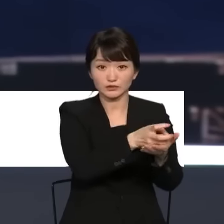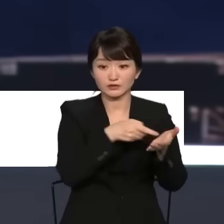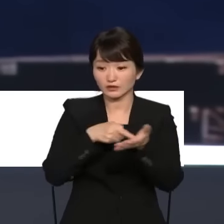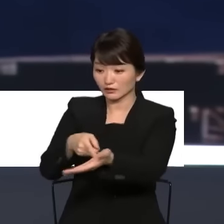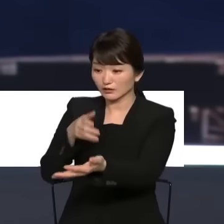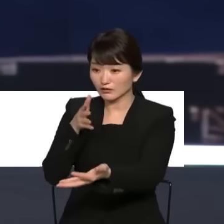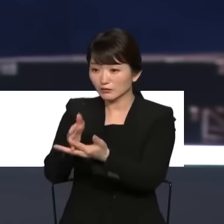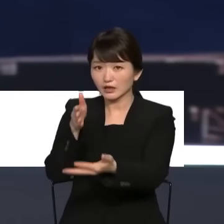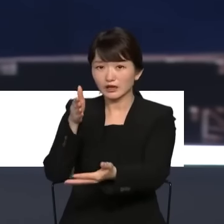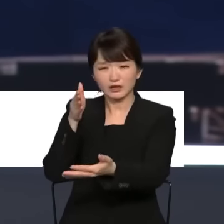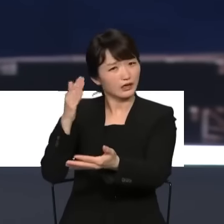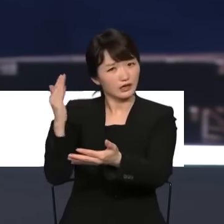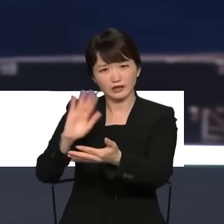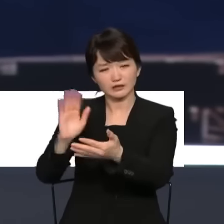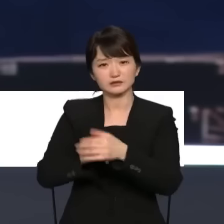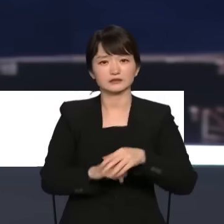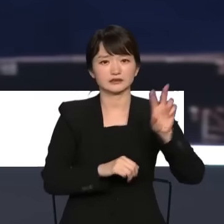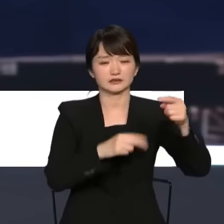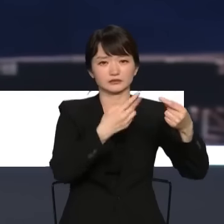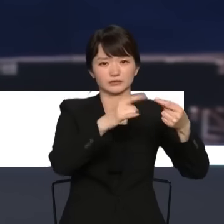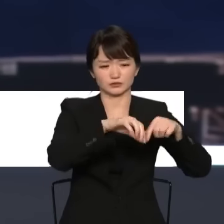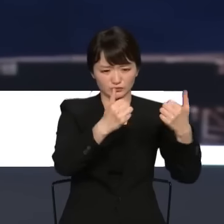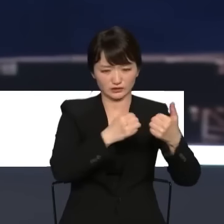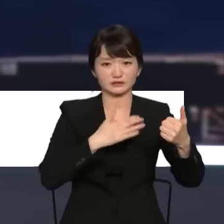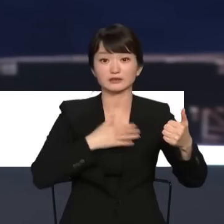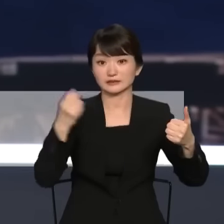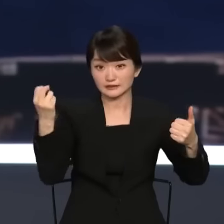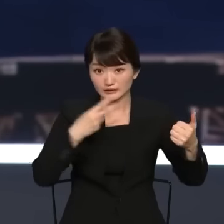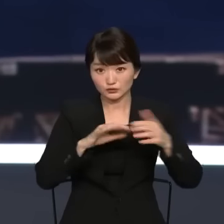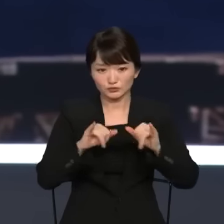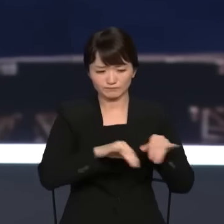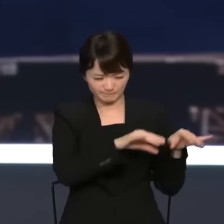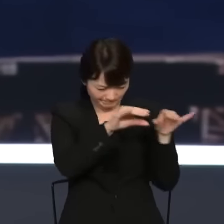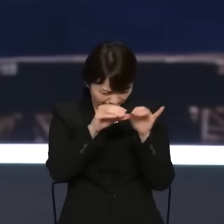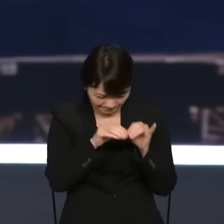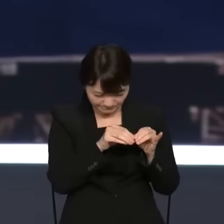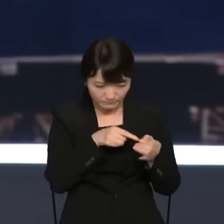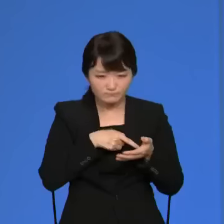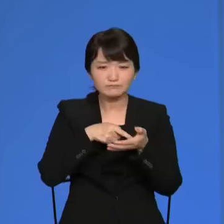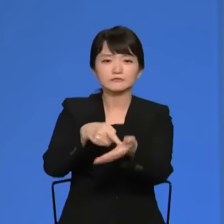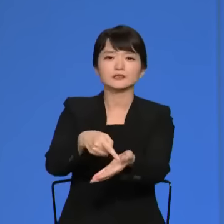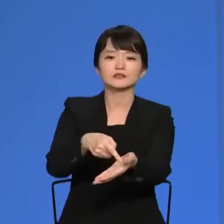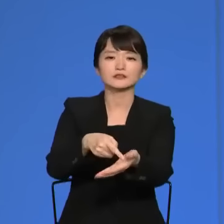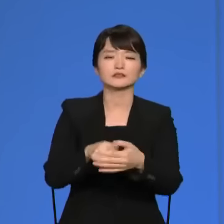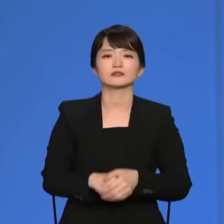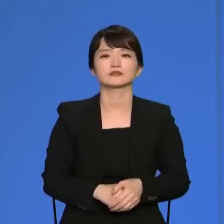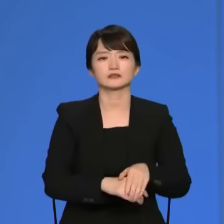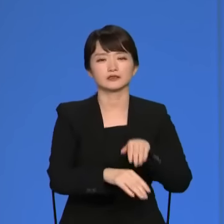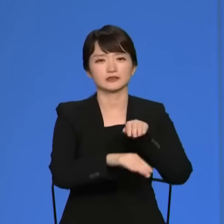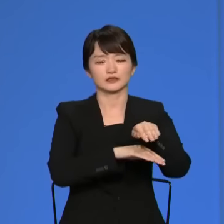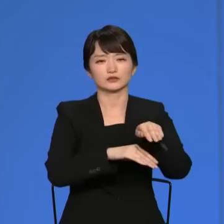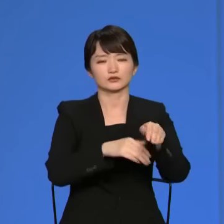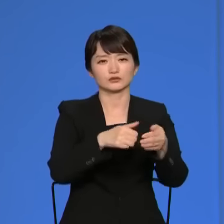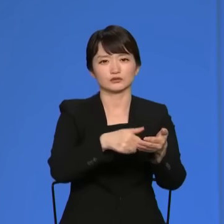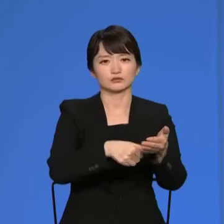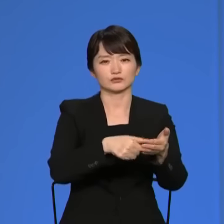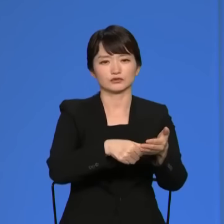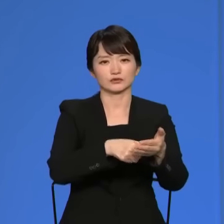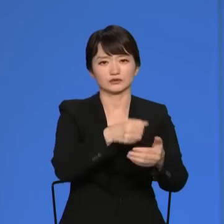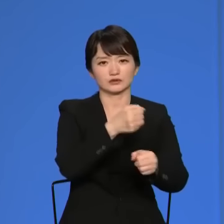않는다면 22대 국회에서 저는 다시 한번 국민동의 청원을 통해 제조물 책임법 도연이 법이 꼭